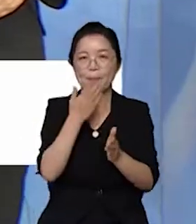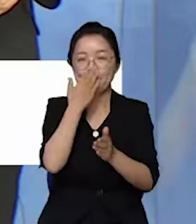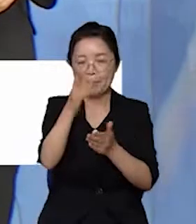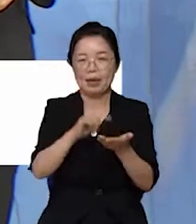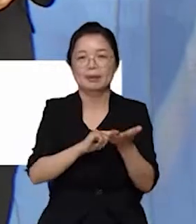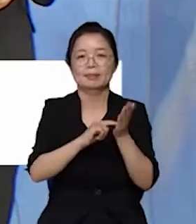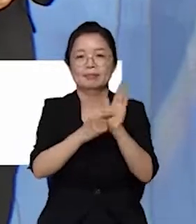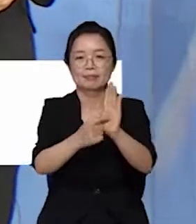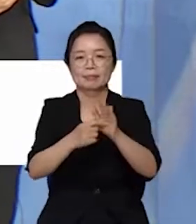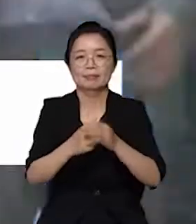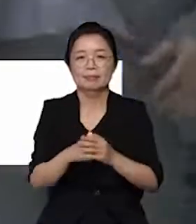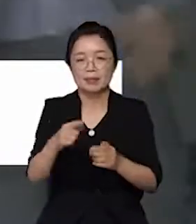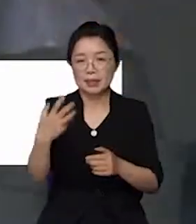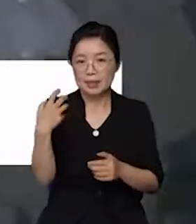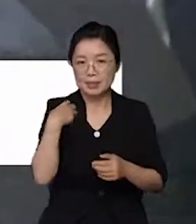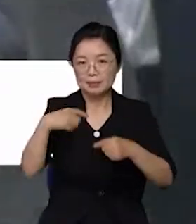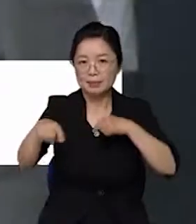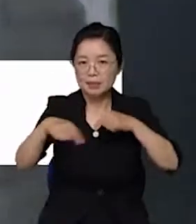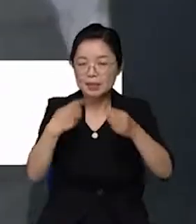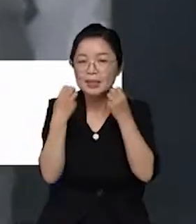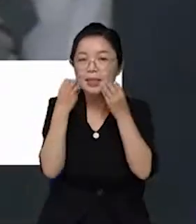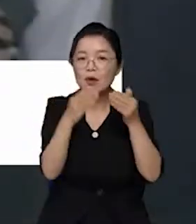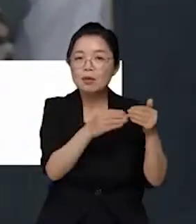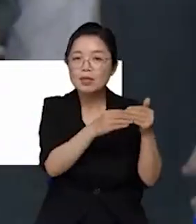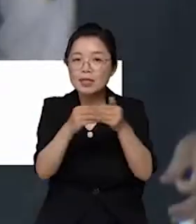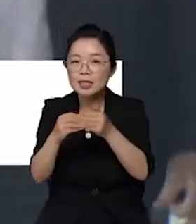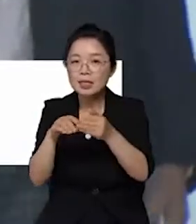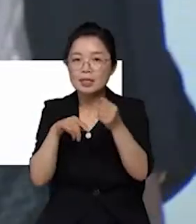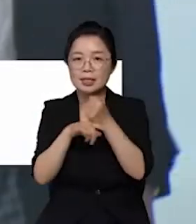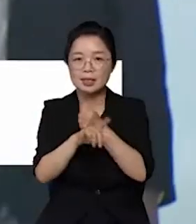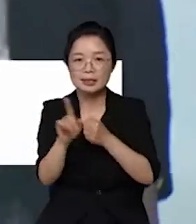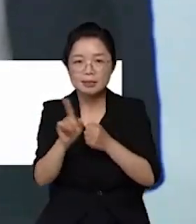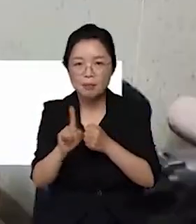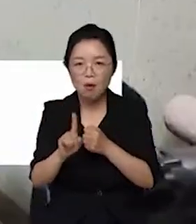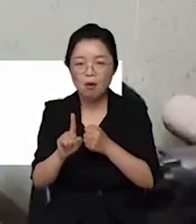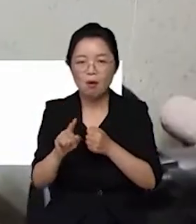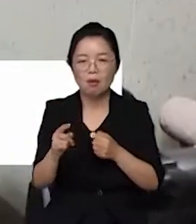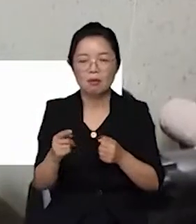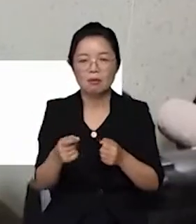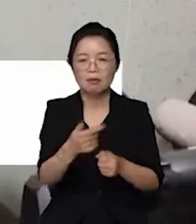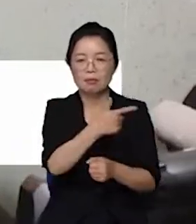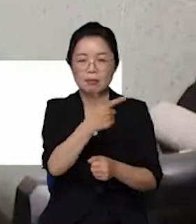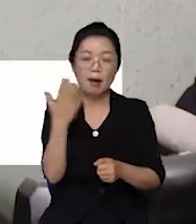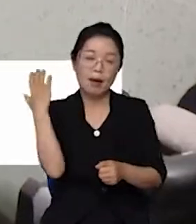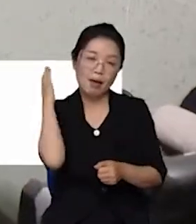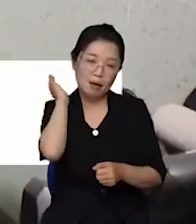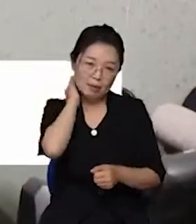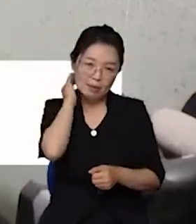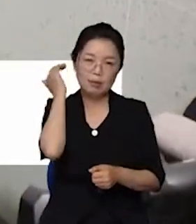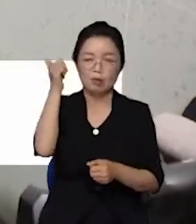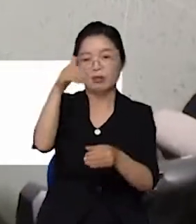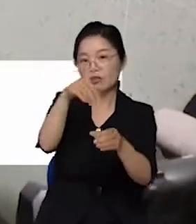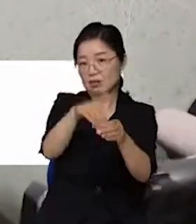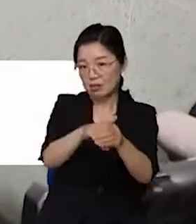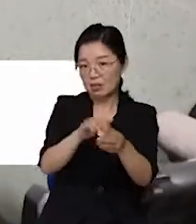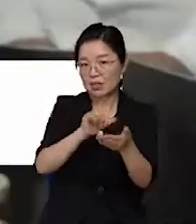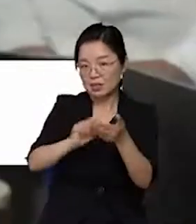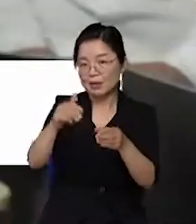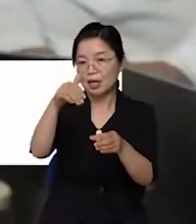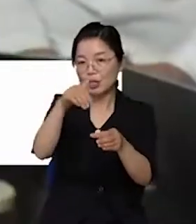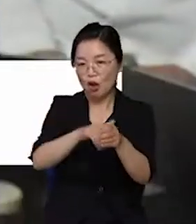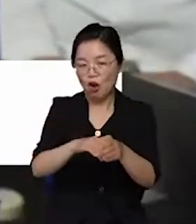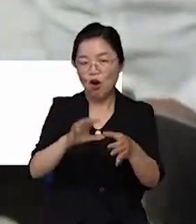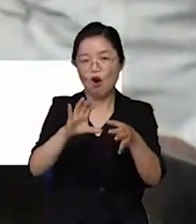강조했습니다. 이 책임 정치와 새로운 리더십이란 대목이 대선과 지방선거 패배에 책임이 있는 이재명